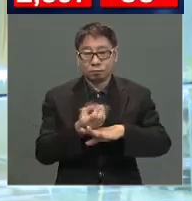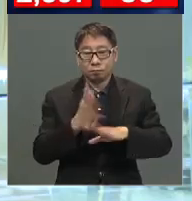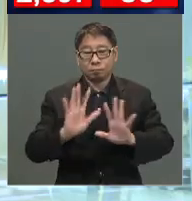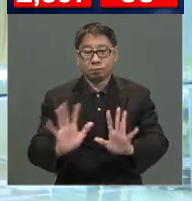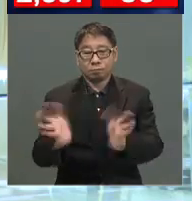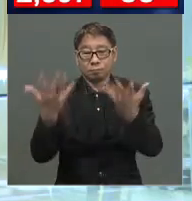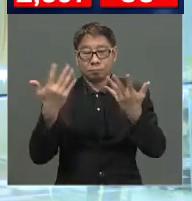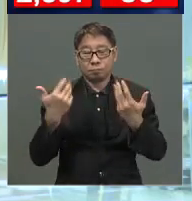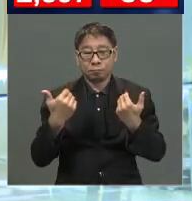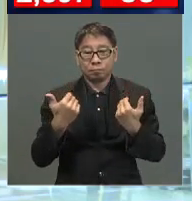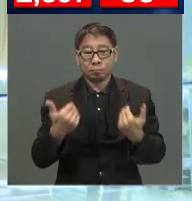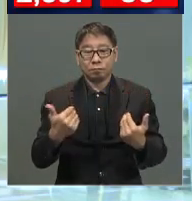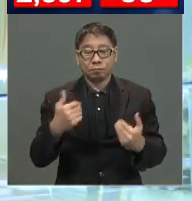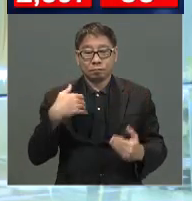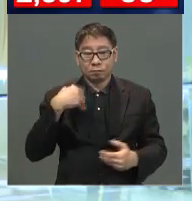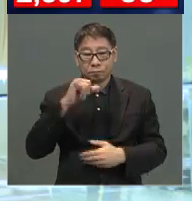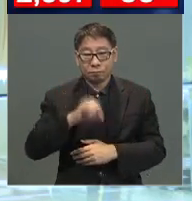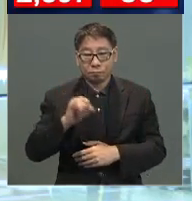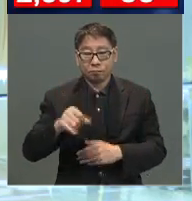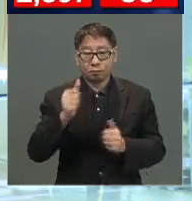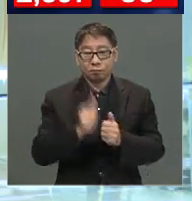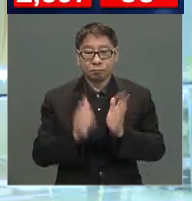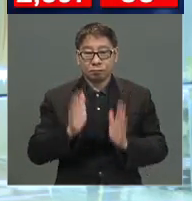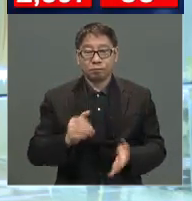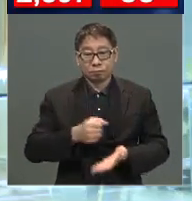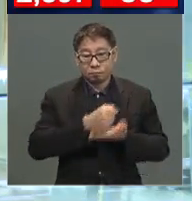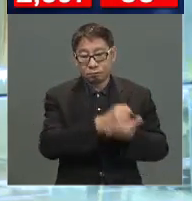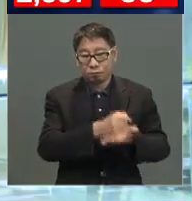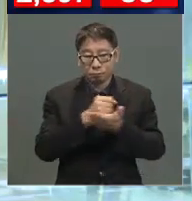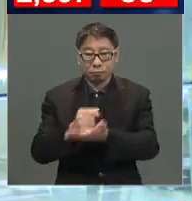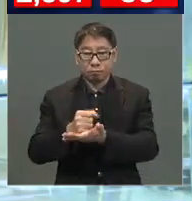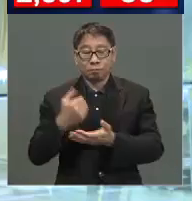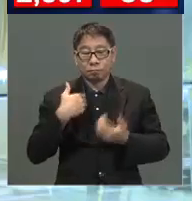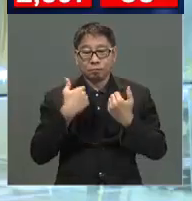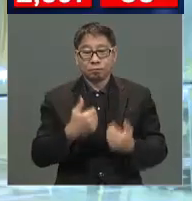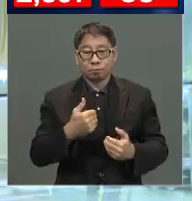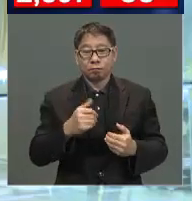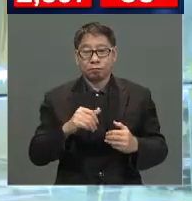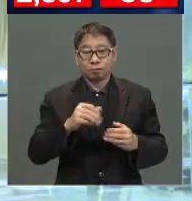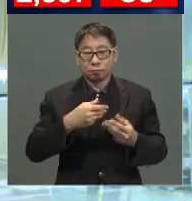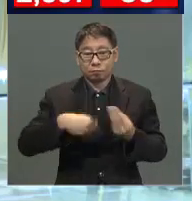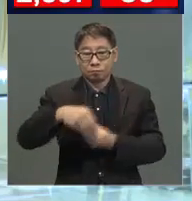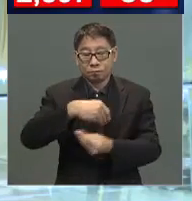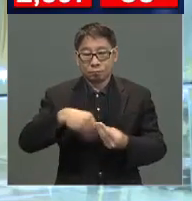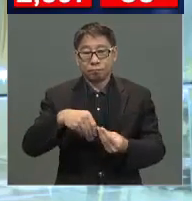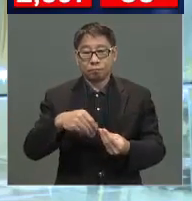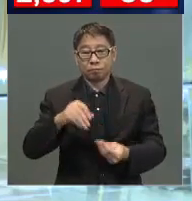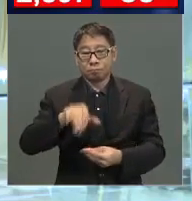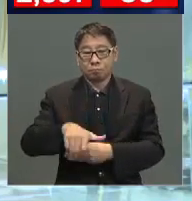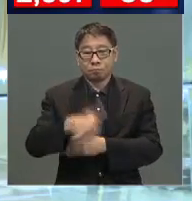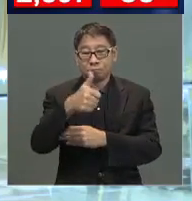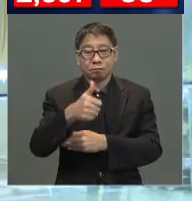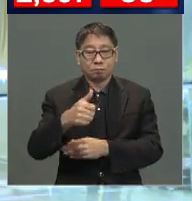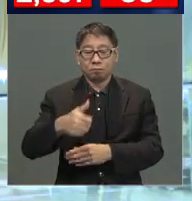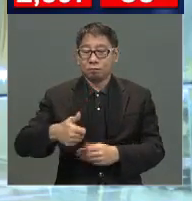เลยนะครับซึ่งเป็นความจำเป็นที่ทุกคนเนี่ยก็จะต้องประคับประคองถ้าสถานการณ์การค้าไม่ฟื้นเดือนหน้า